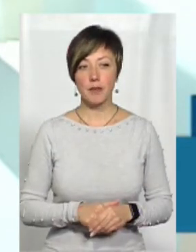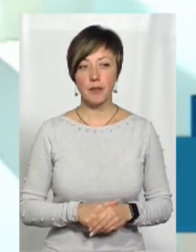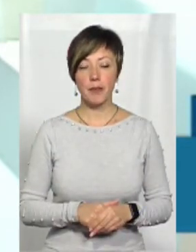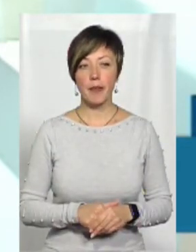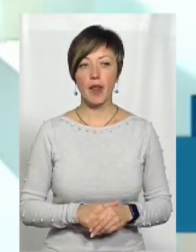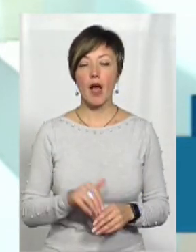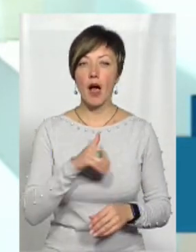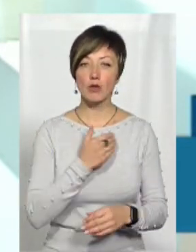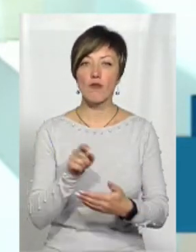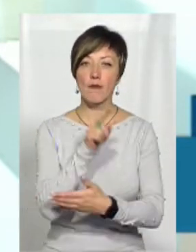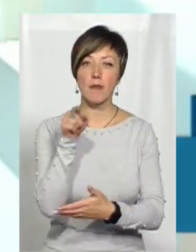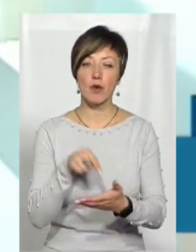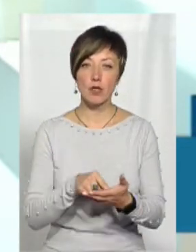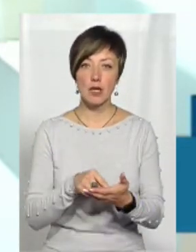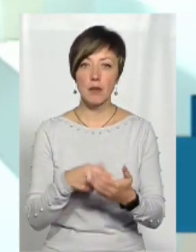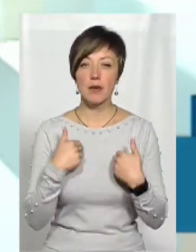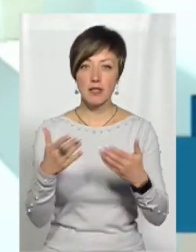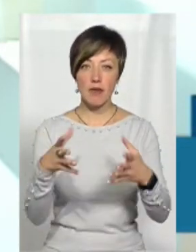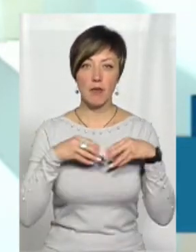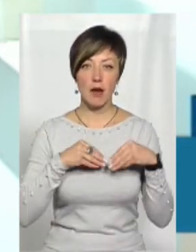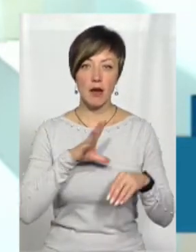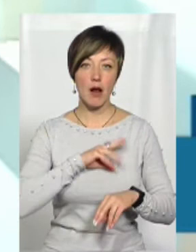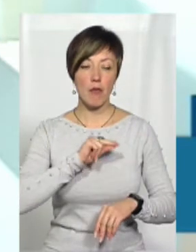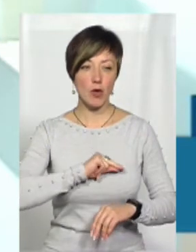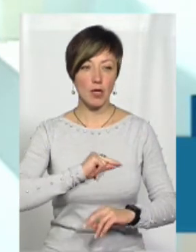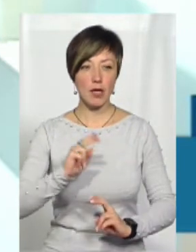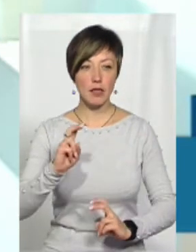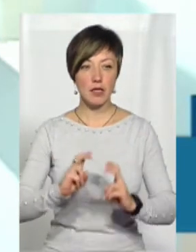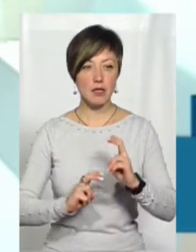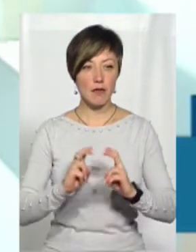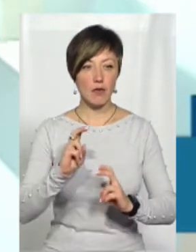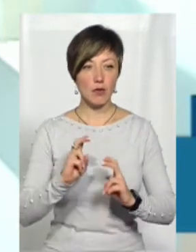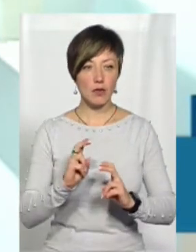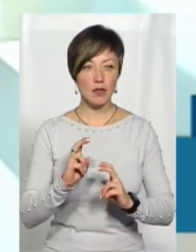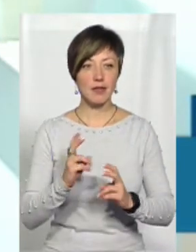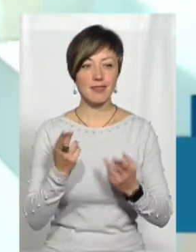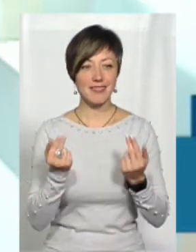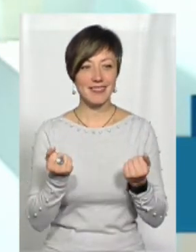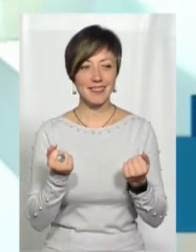Надія, я хочу вам задати вопрос. Ми з вами коли-то працювали на заводі «Темп».